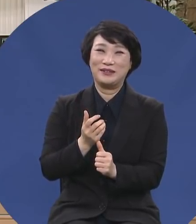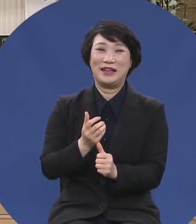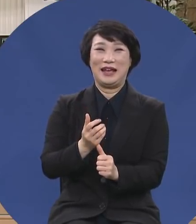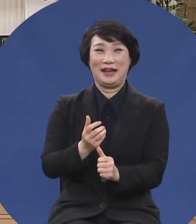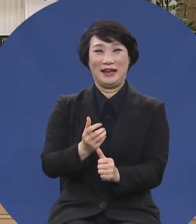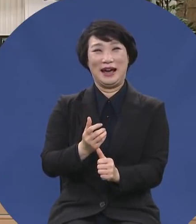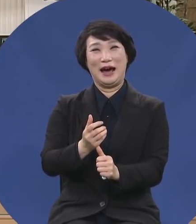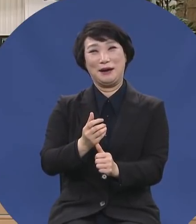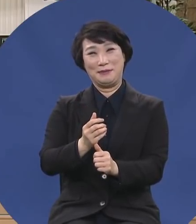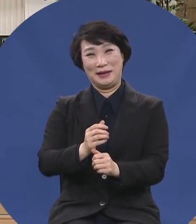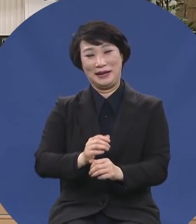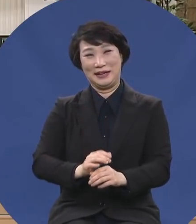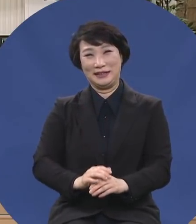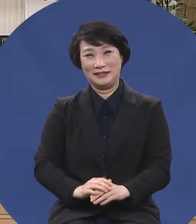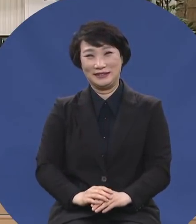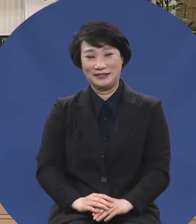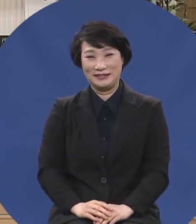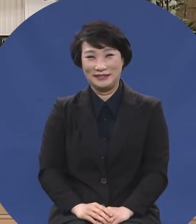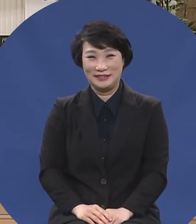오셨네.